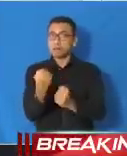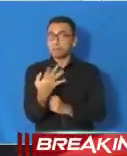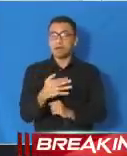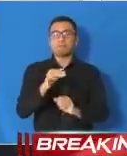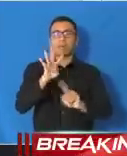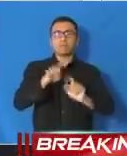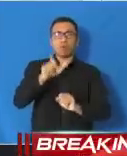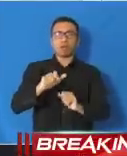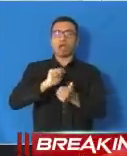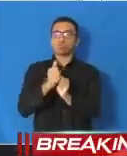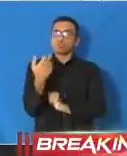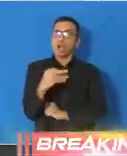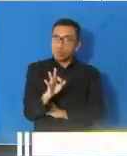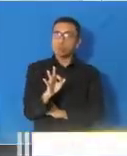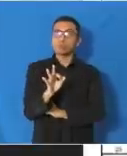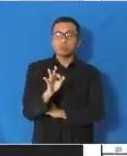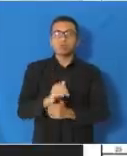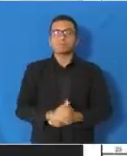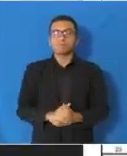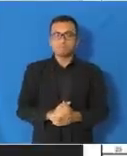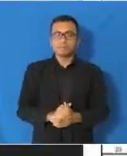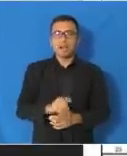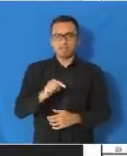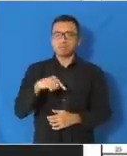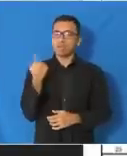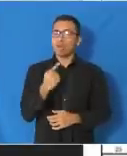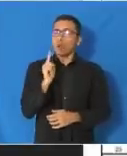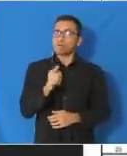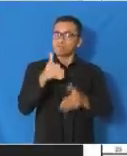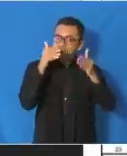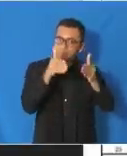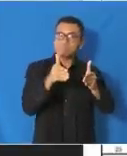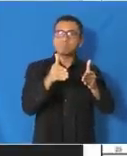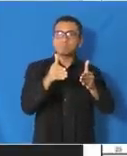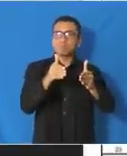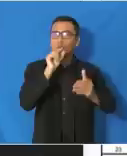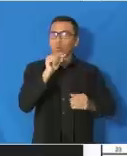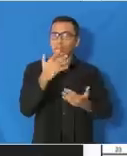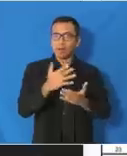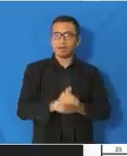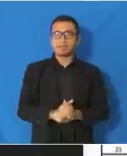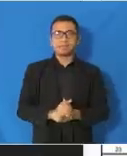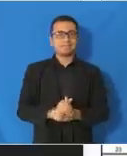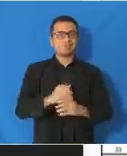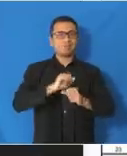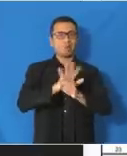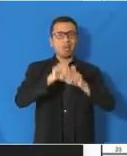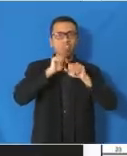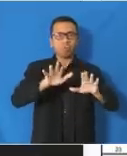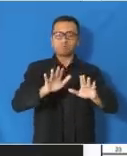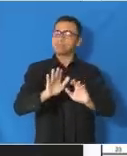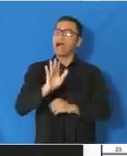orang ini hendaknya menjadi atensi kita sekalian di dalam konteks untuk mewaspadai ini